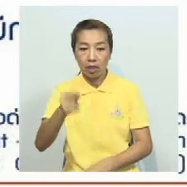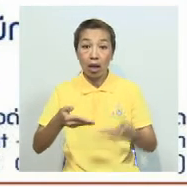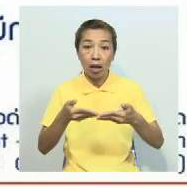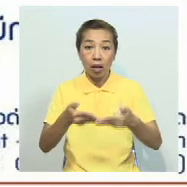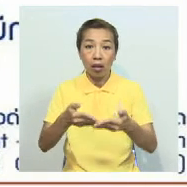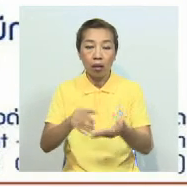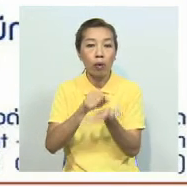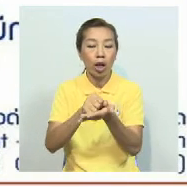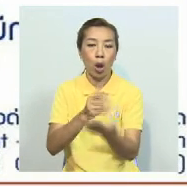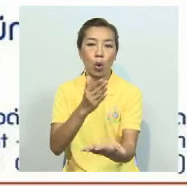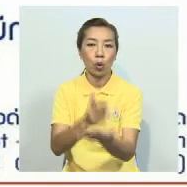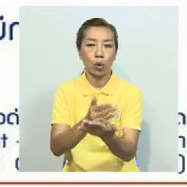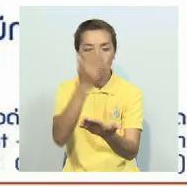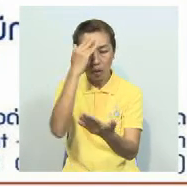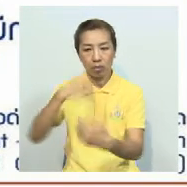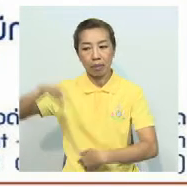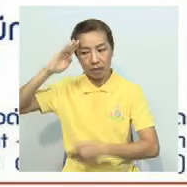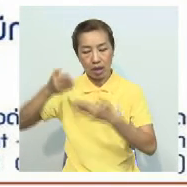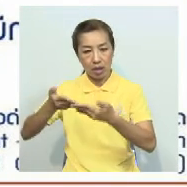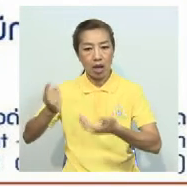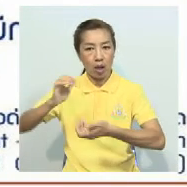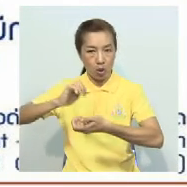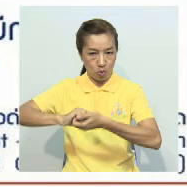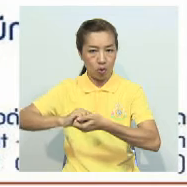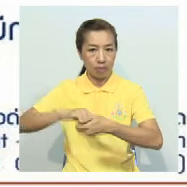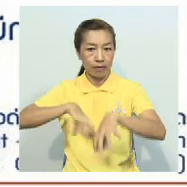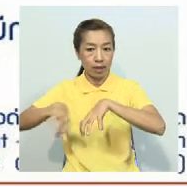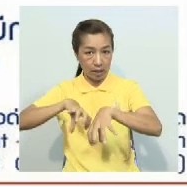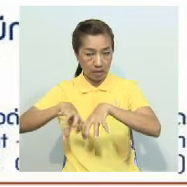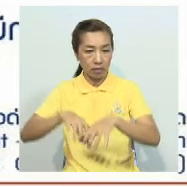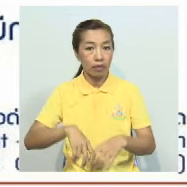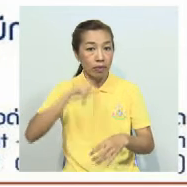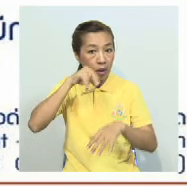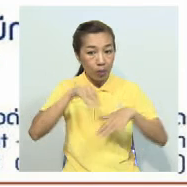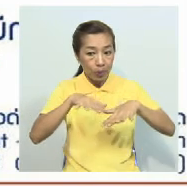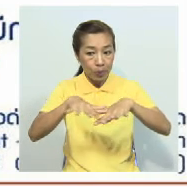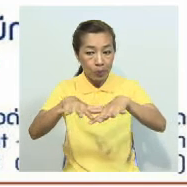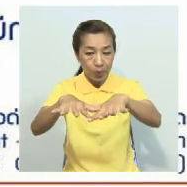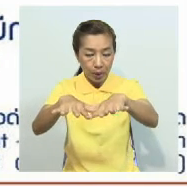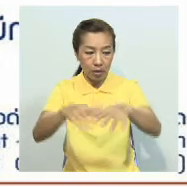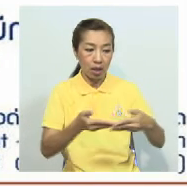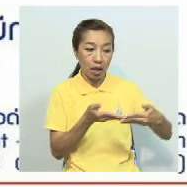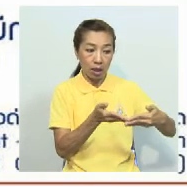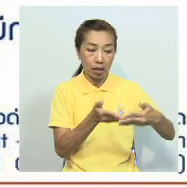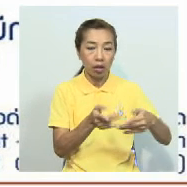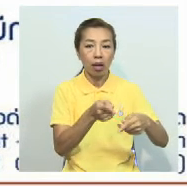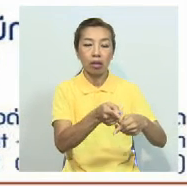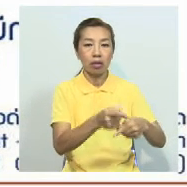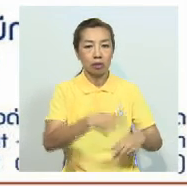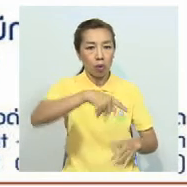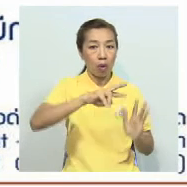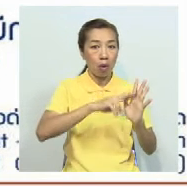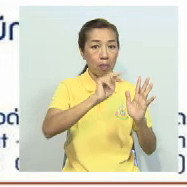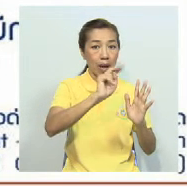านพระราชพิธีบรมราชาภิเษกโดยห้ามเรือโดยสารผ่านเขตการควบคุมการจราจรทางน้ำตั้งแต่ท่าพรานน